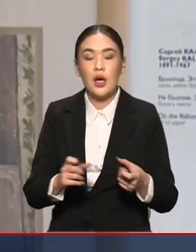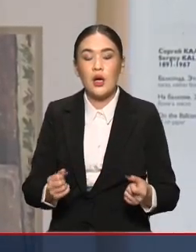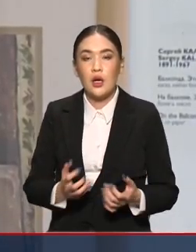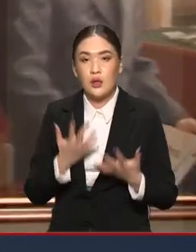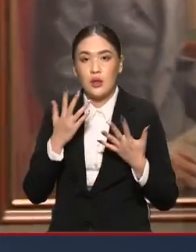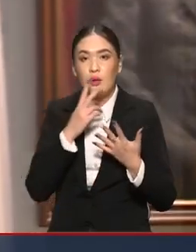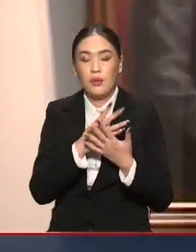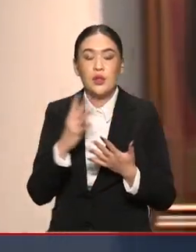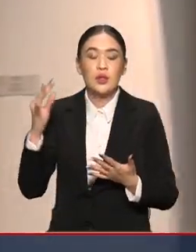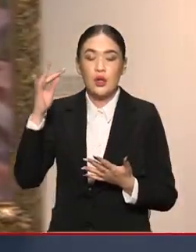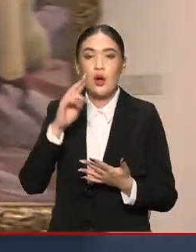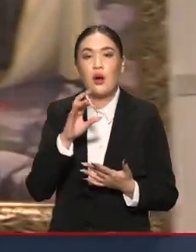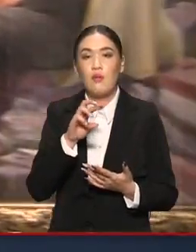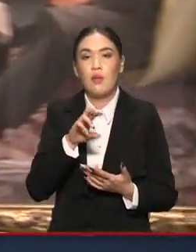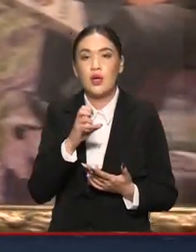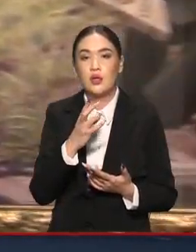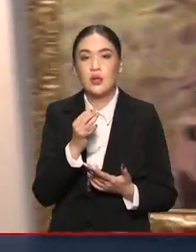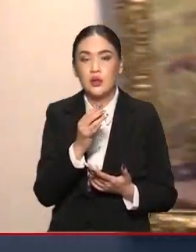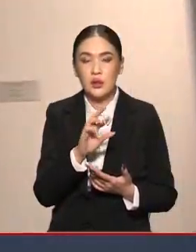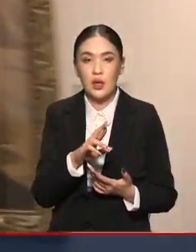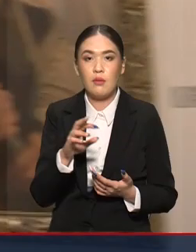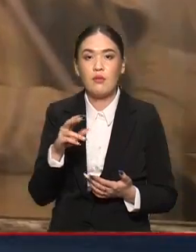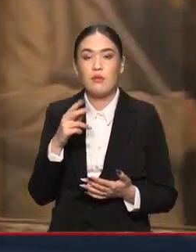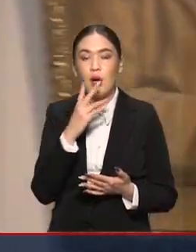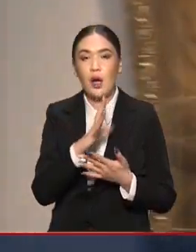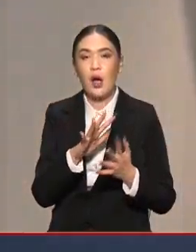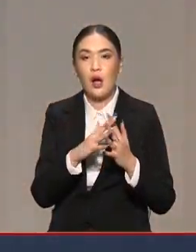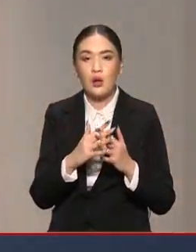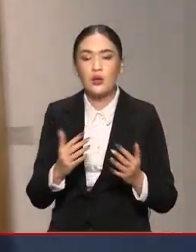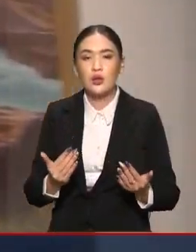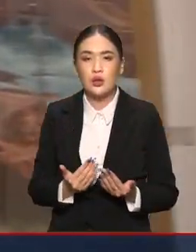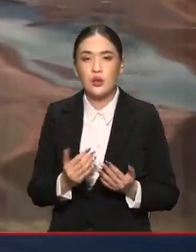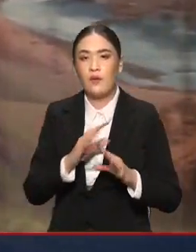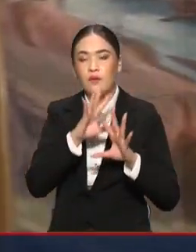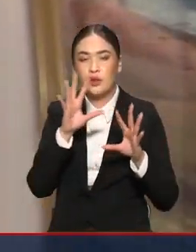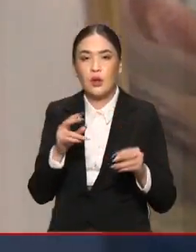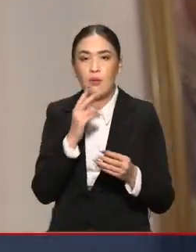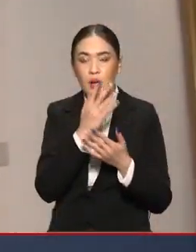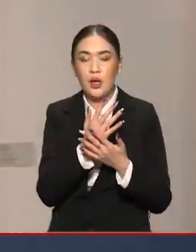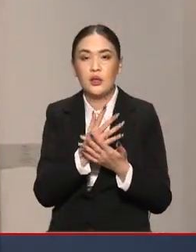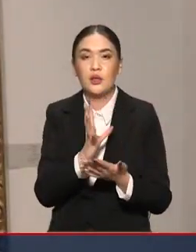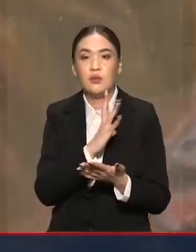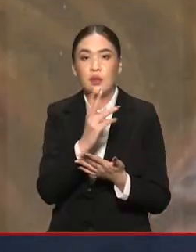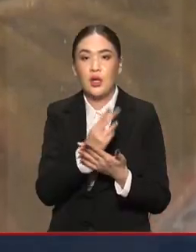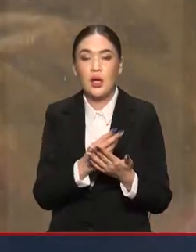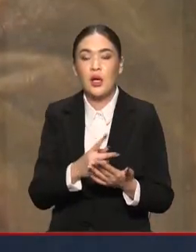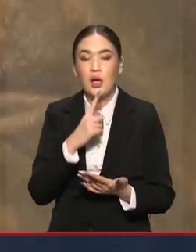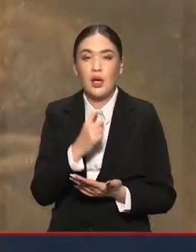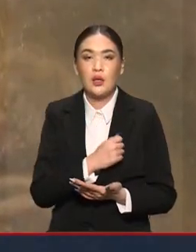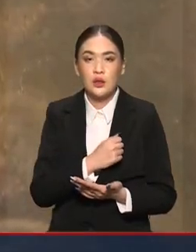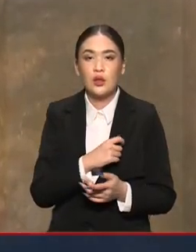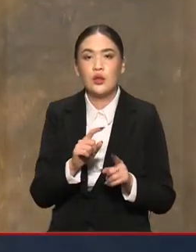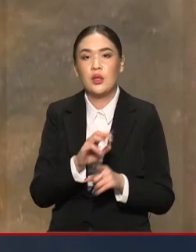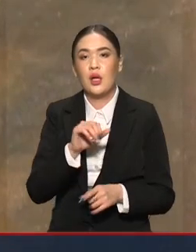көріністерді, тарихи композицияларды, портреттер мен ауылдың күнделікті өмірін бейнелеген. Оның Амангелді сарбаздары, Түрксіб,